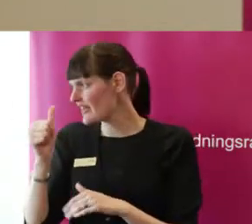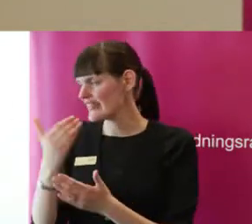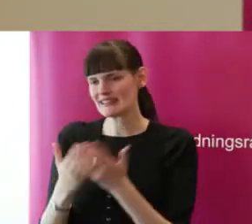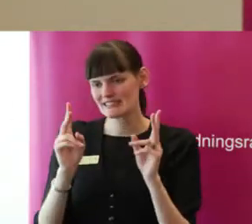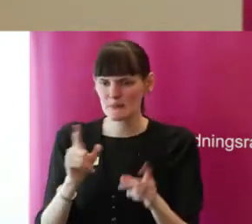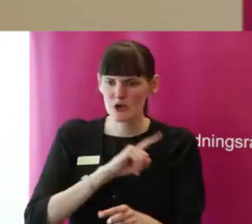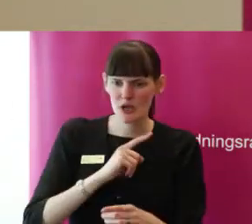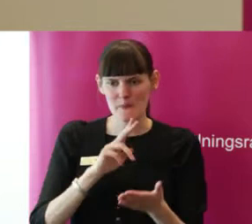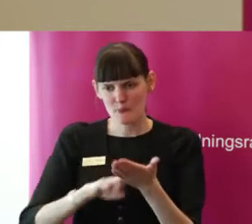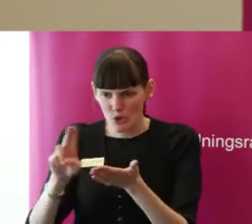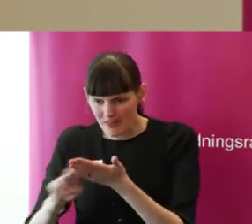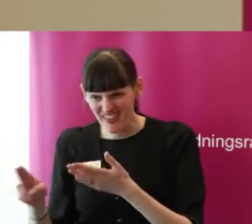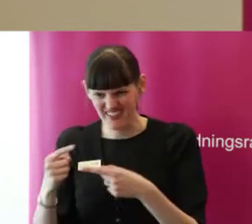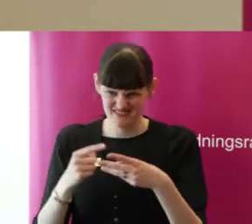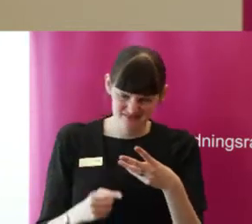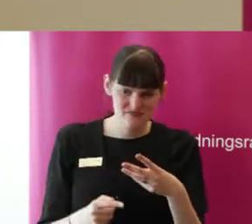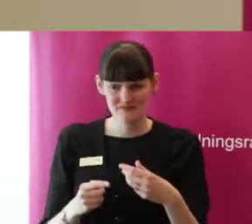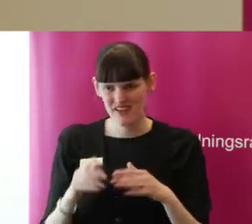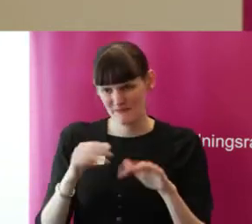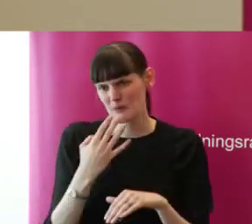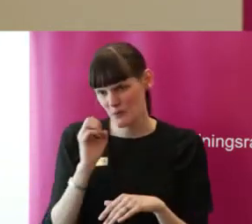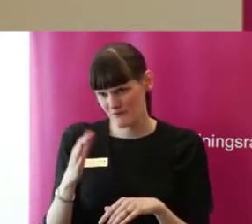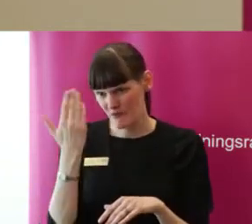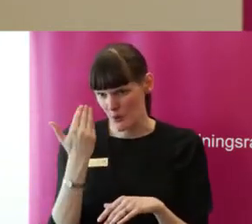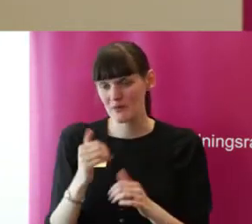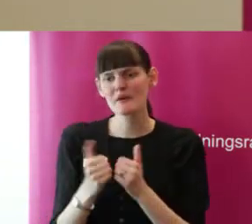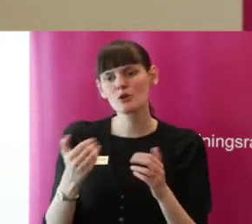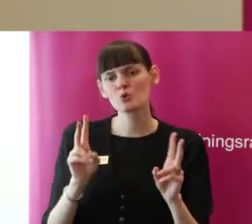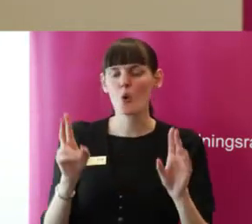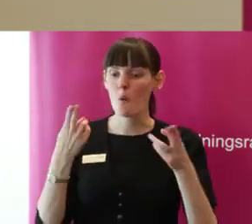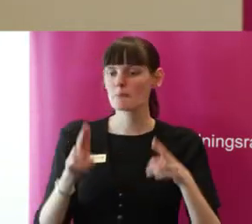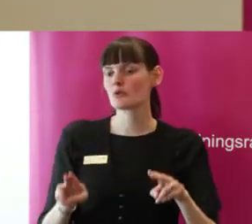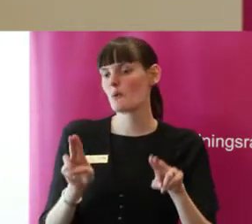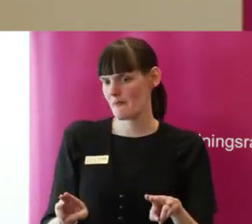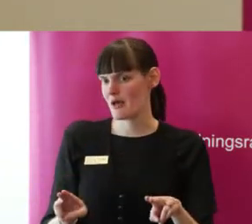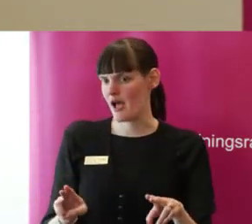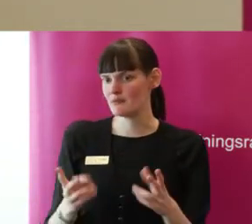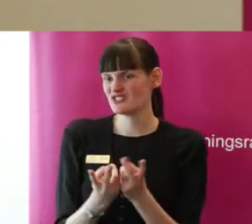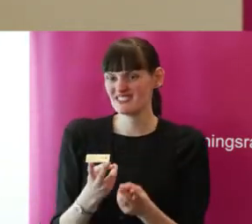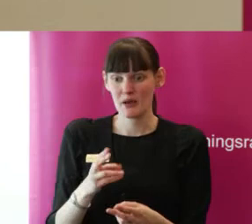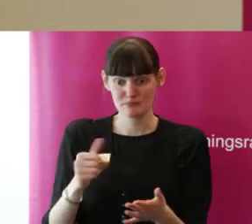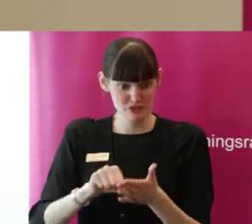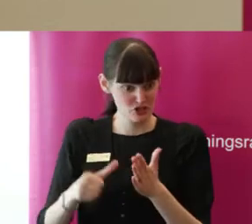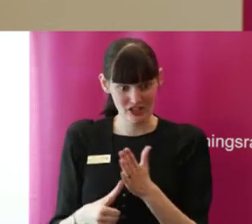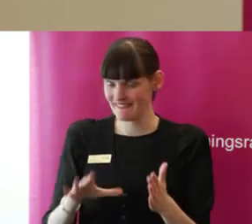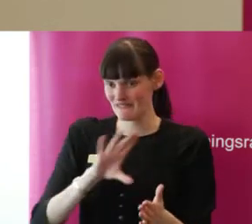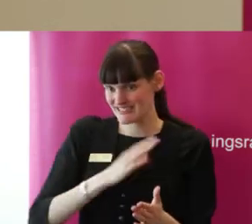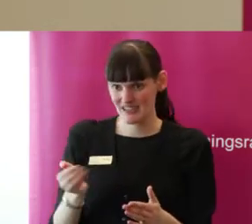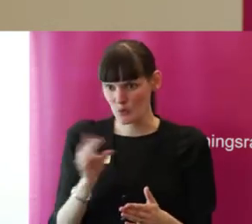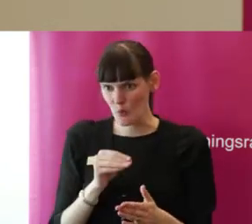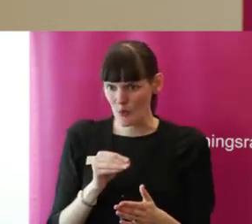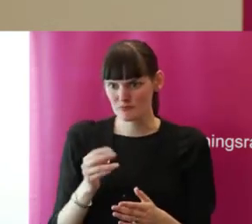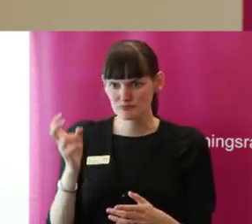sakerna tidigare. Men framförallt också omdömet som gör att det inte blir någon betygshets och sådana saker.